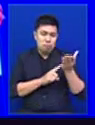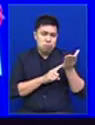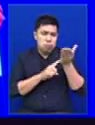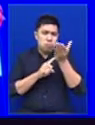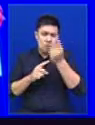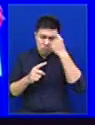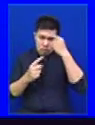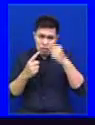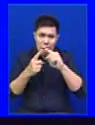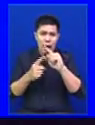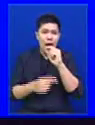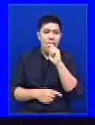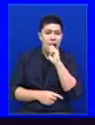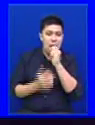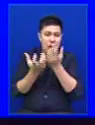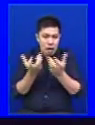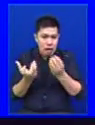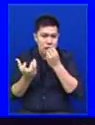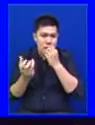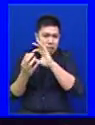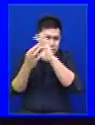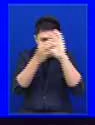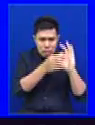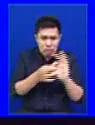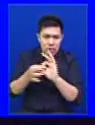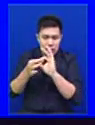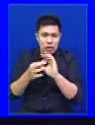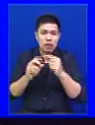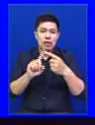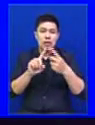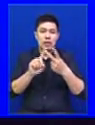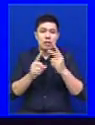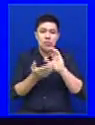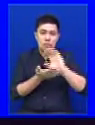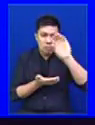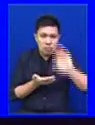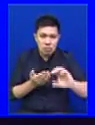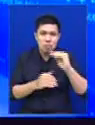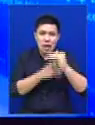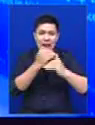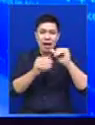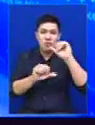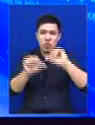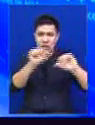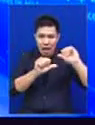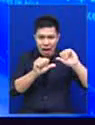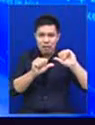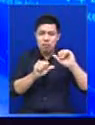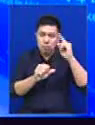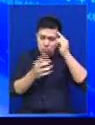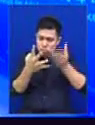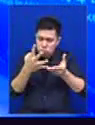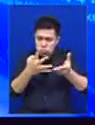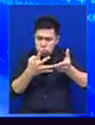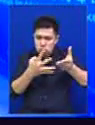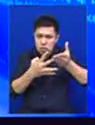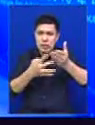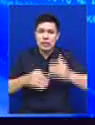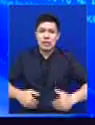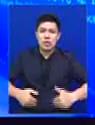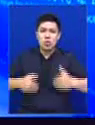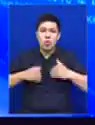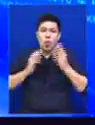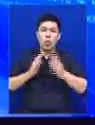งของห่วงโซ่อาหารและ SME รวมทั้งสนับสนุนการระดมทุนพัฒนาด้านวิทยาศาสตร์เพื่อยกระดับความเป็นอยู่ของประชาช